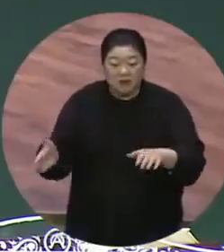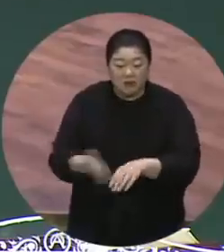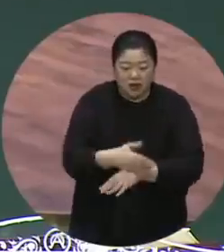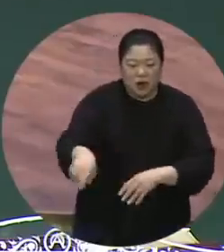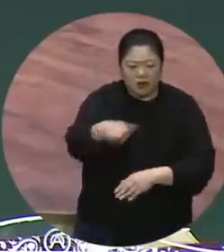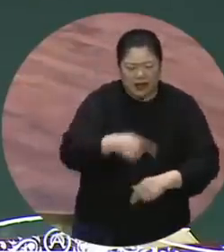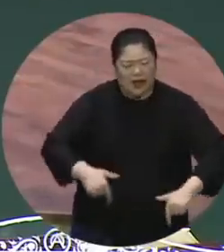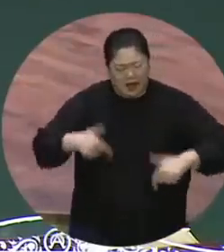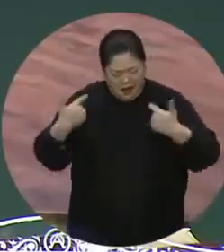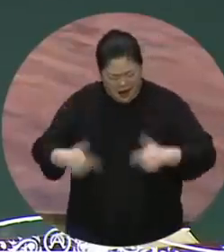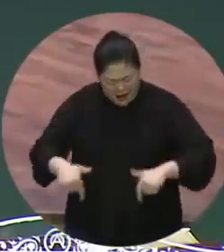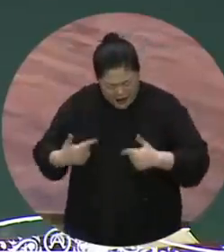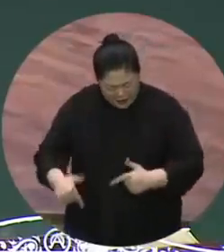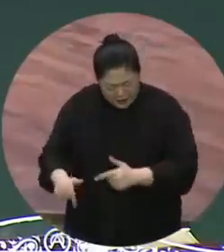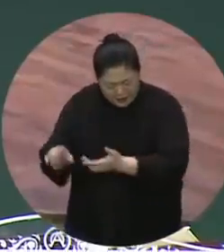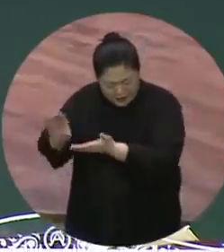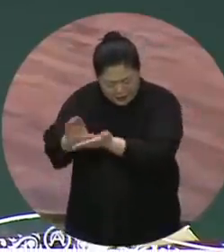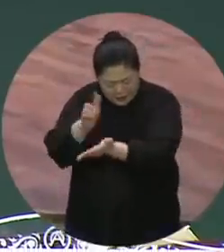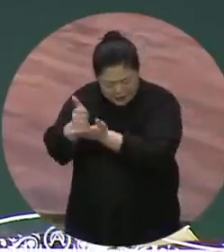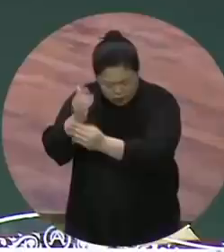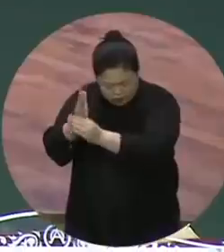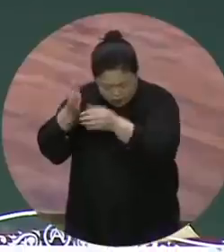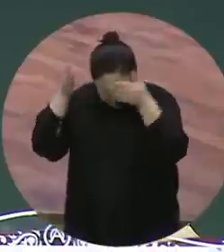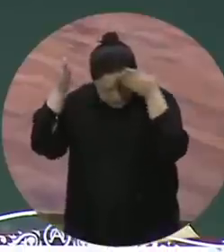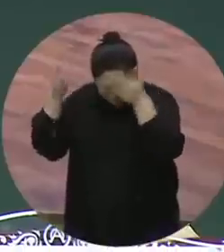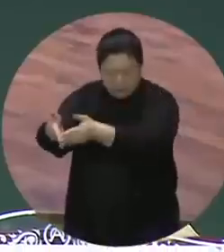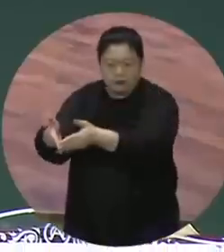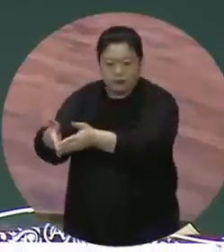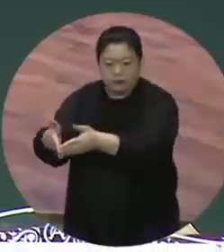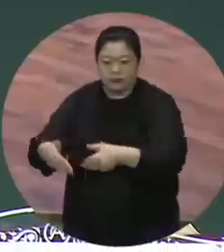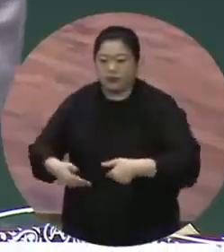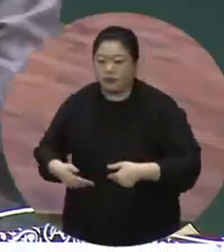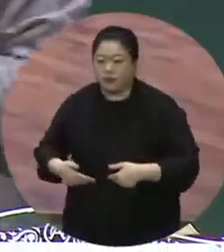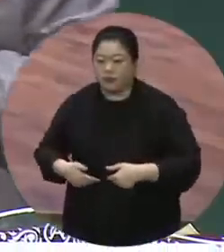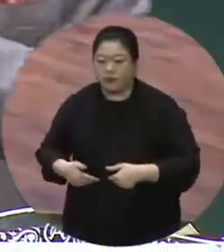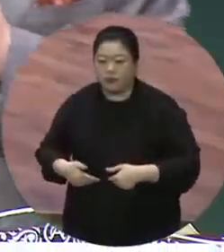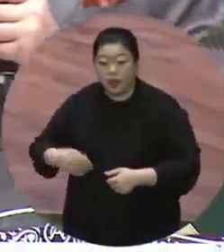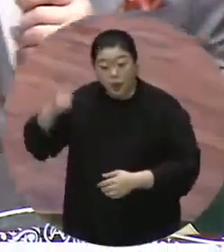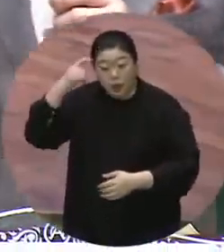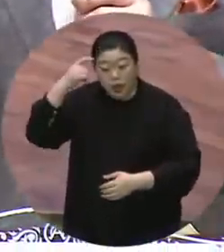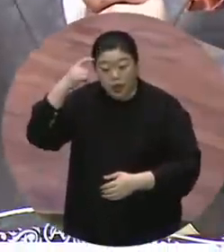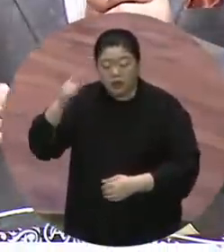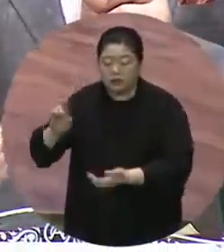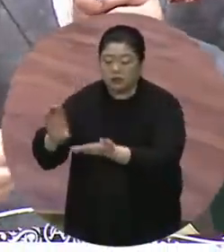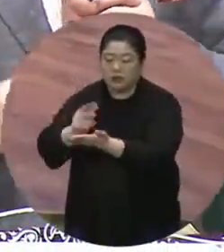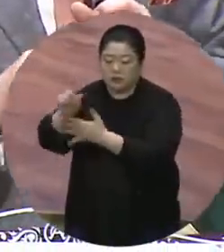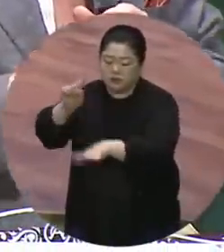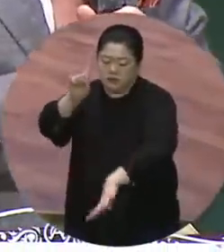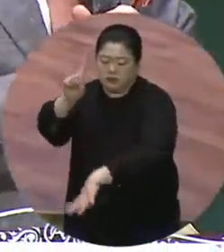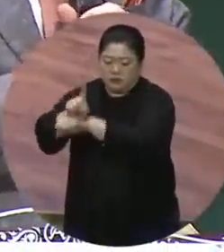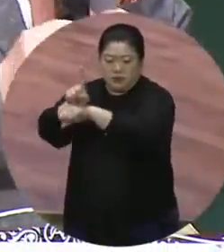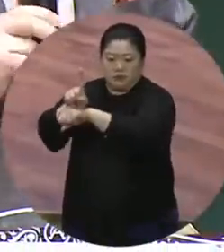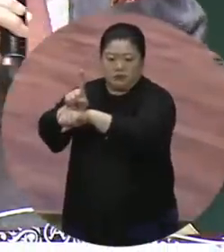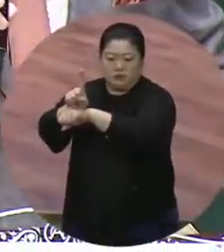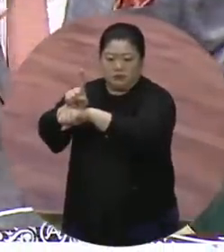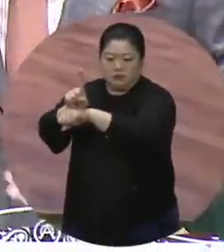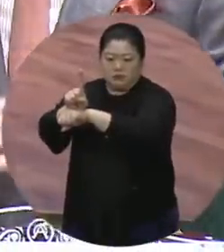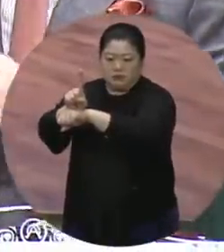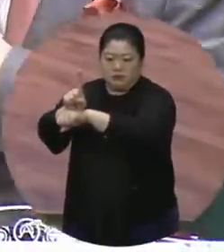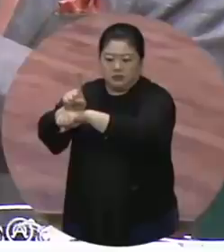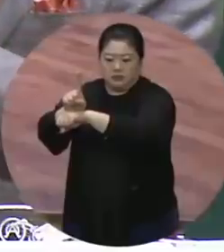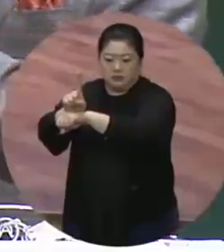앉으나 우리는 그리스도 돼야 돼요. 이분이 다 통치하고 계시니까 이분이